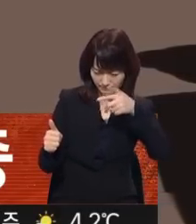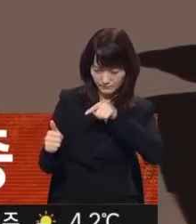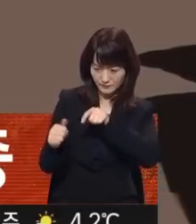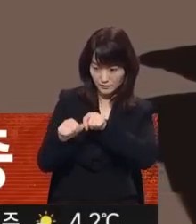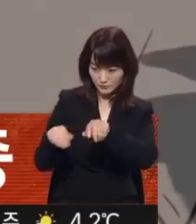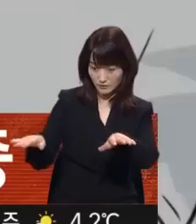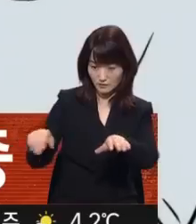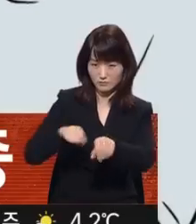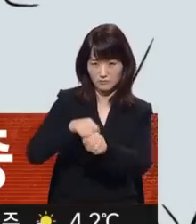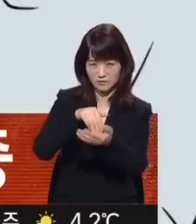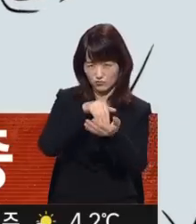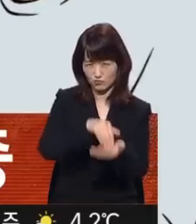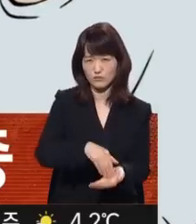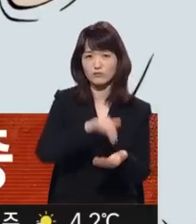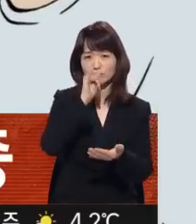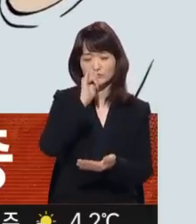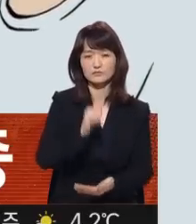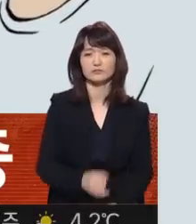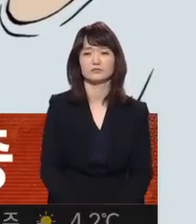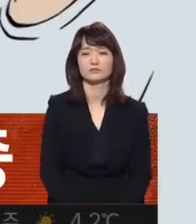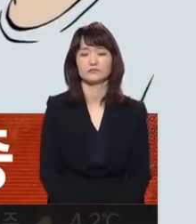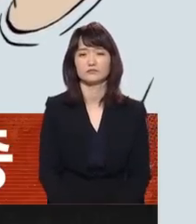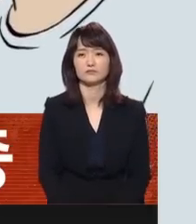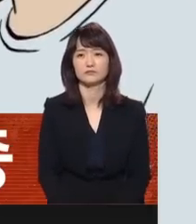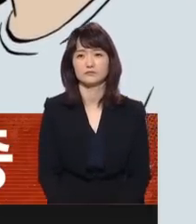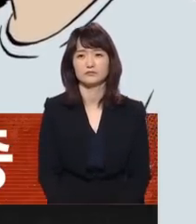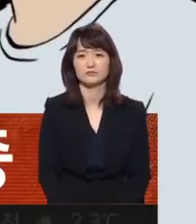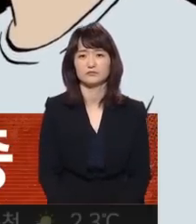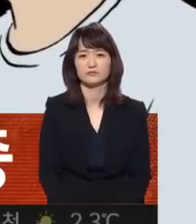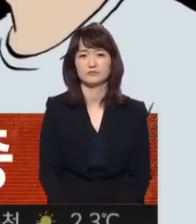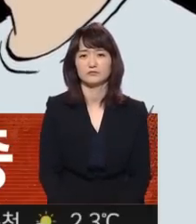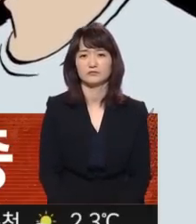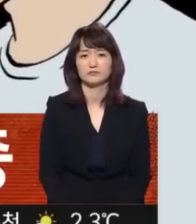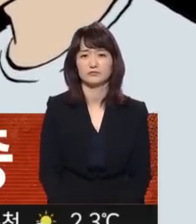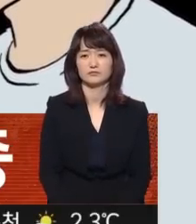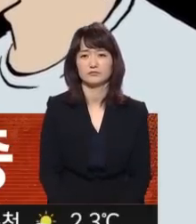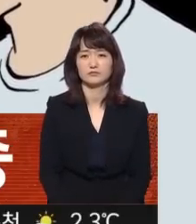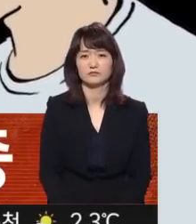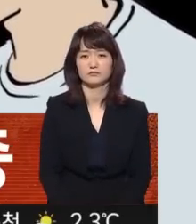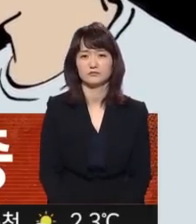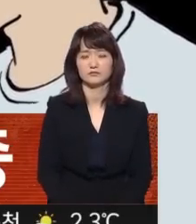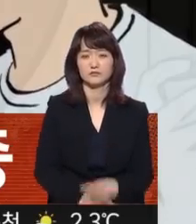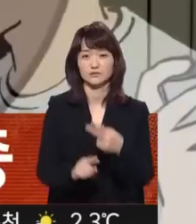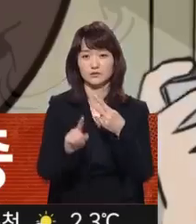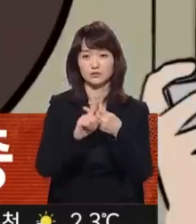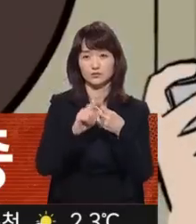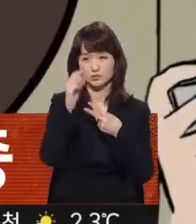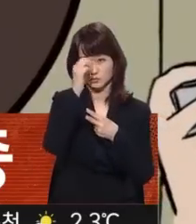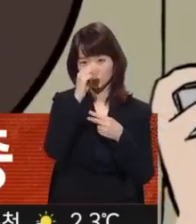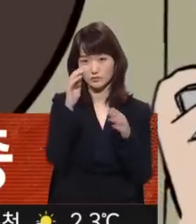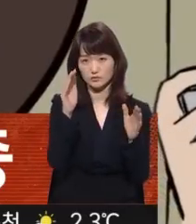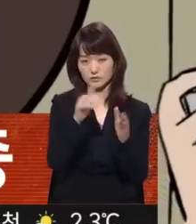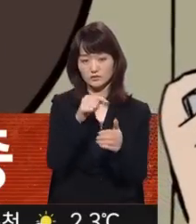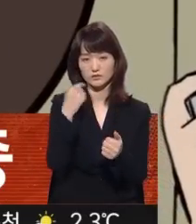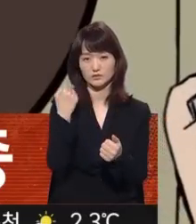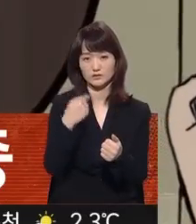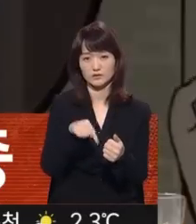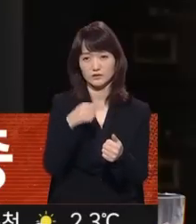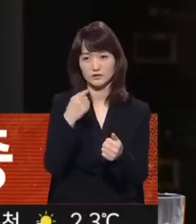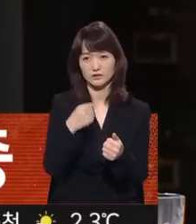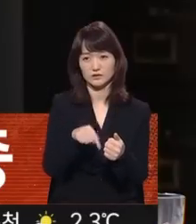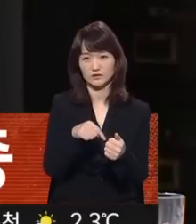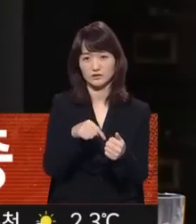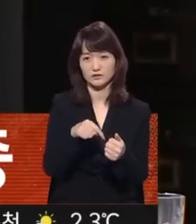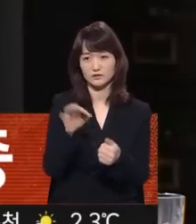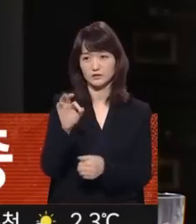중하게 처벌이 가능합니다 자기 청소년 그 교육 청소년지도 이런 내용에 대해서 우리